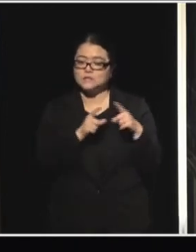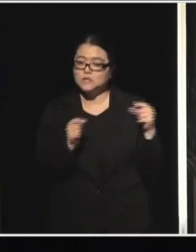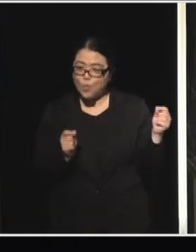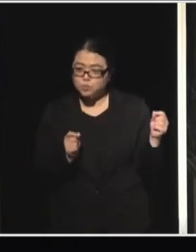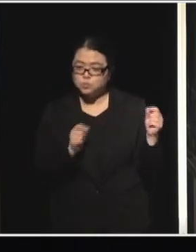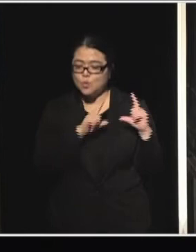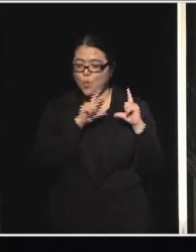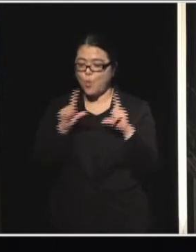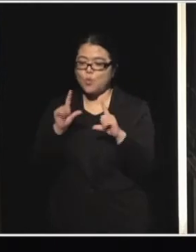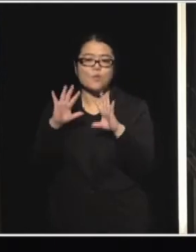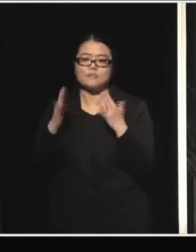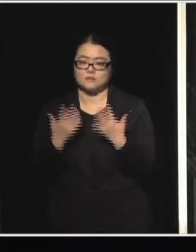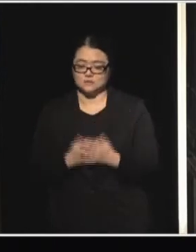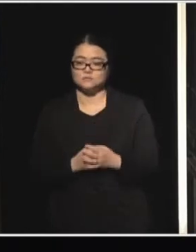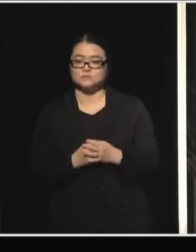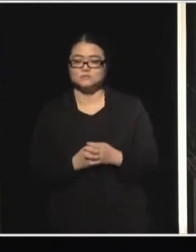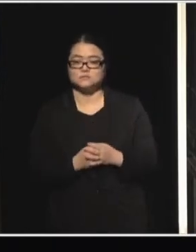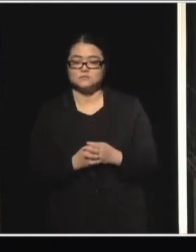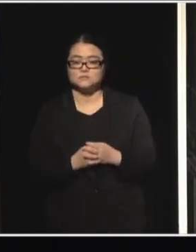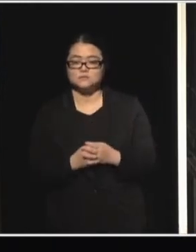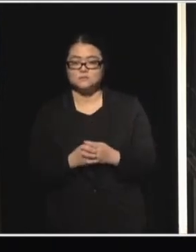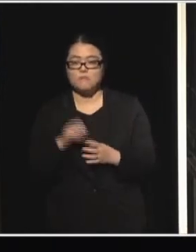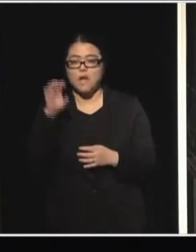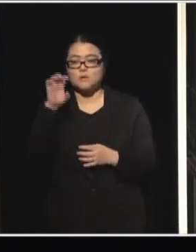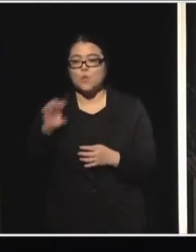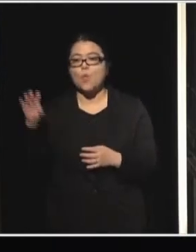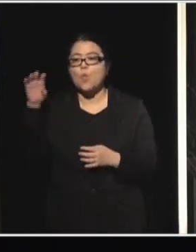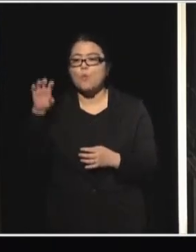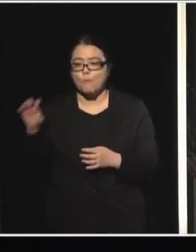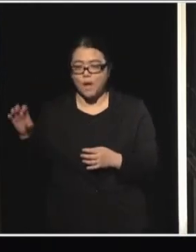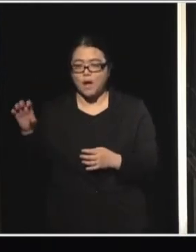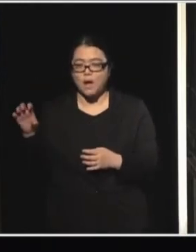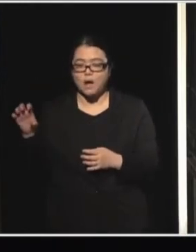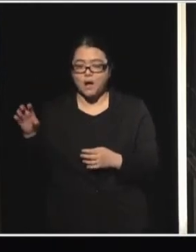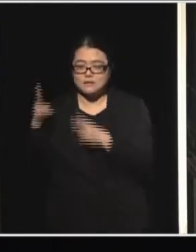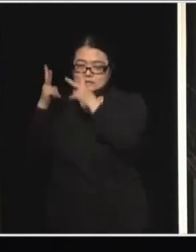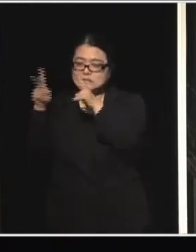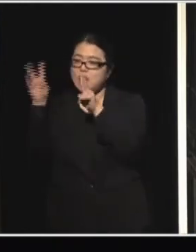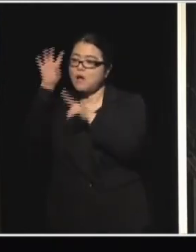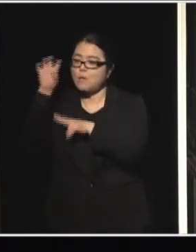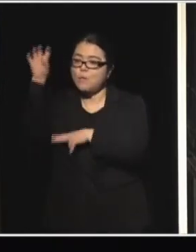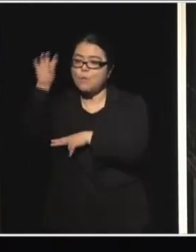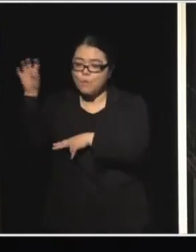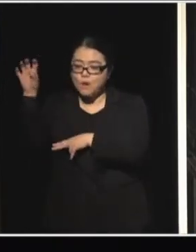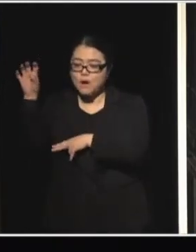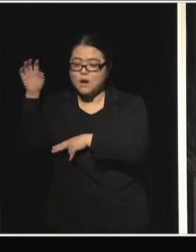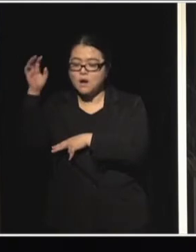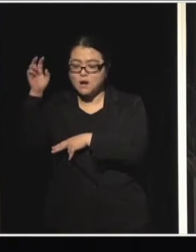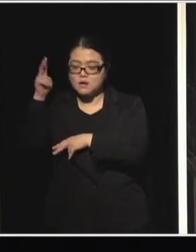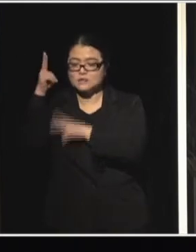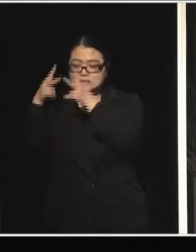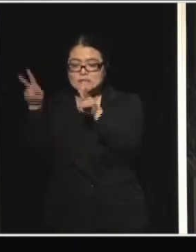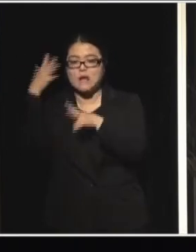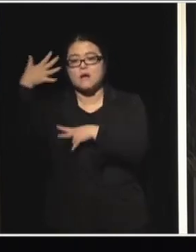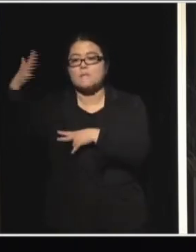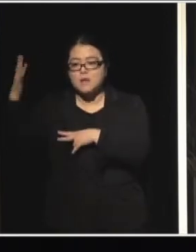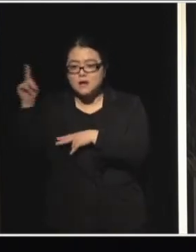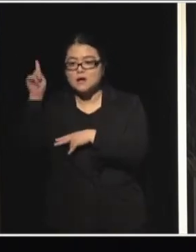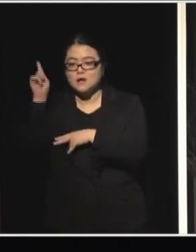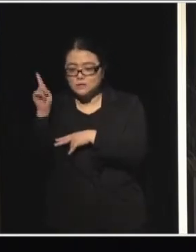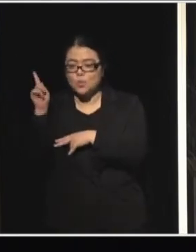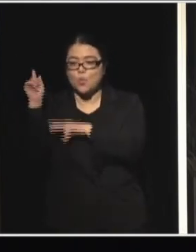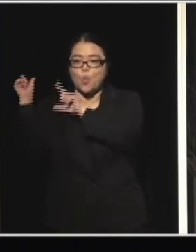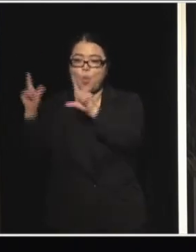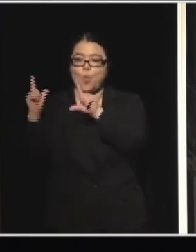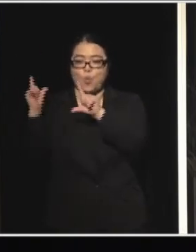ヨーロッパ北米の報告が中心となりますので全体を